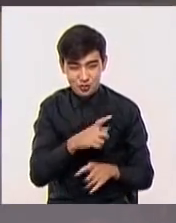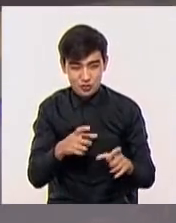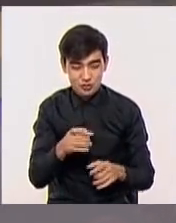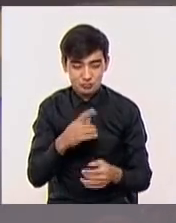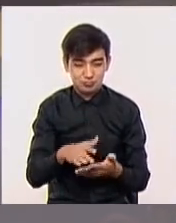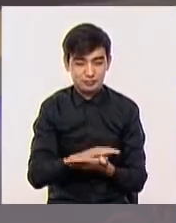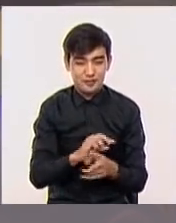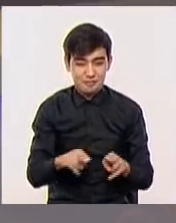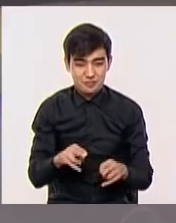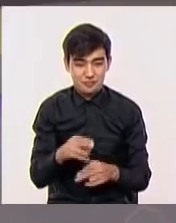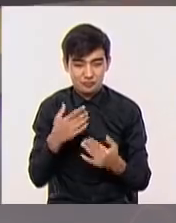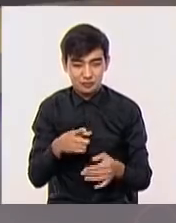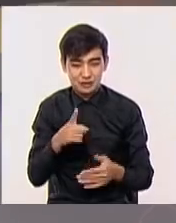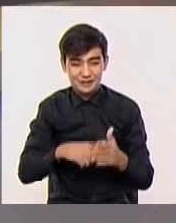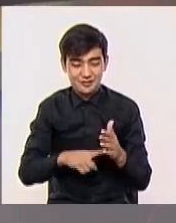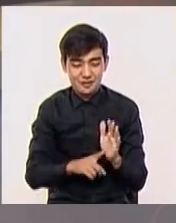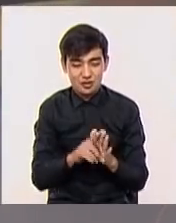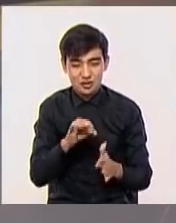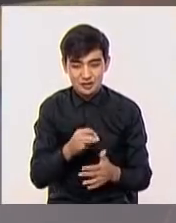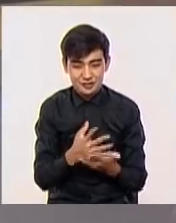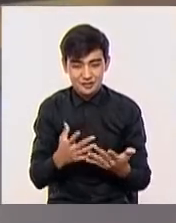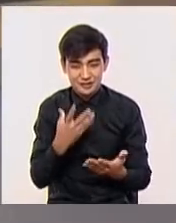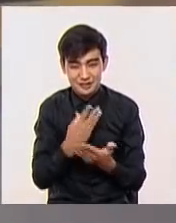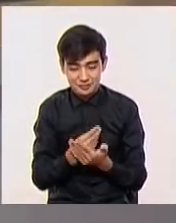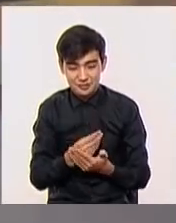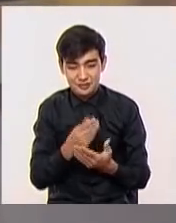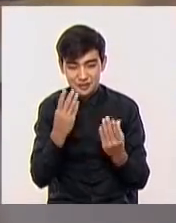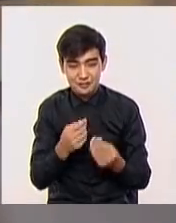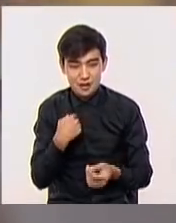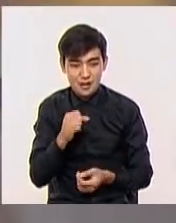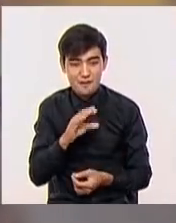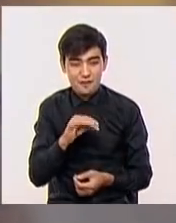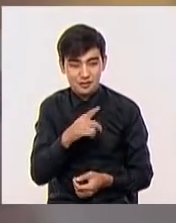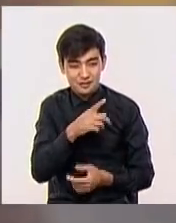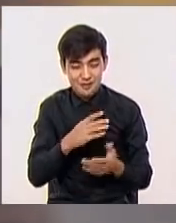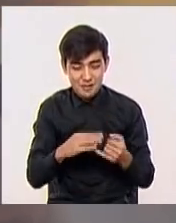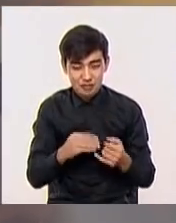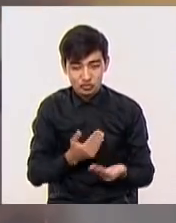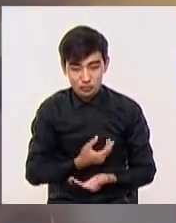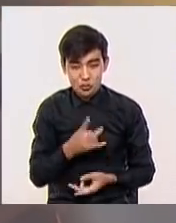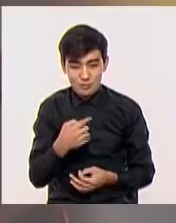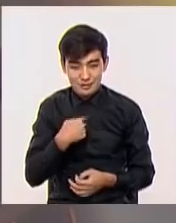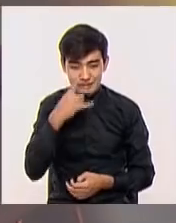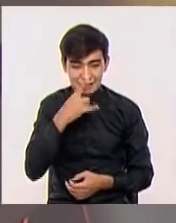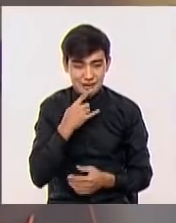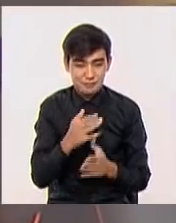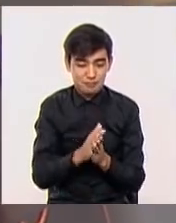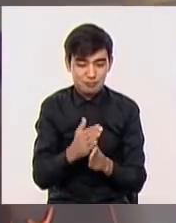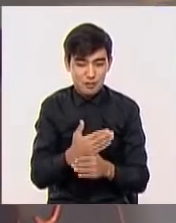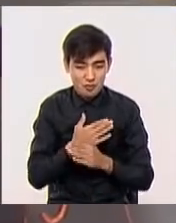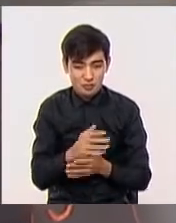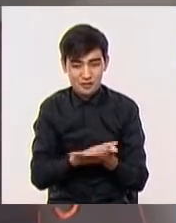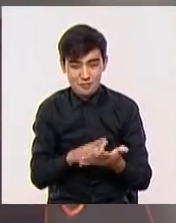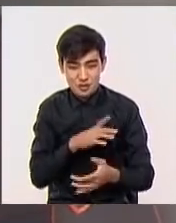қайтарып тастағандай. Біздің редакцияға бірнеше күннен бері өздерін ауған жеріндегі қазақтарымыз деп таныстырып, көмектесіңіздерші деп өтініп